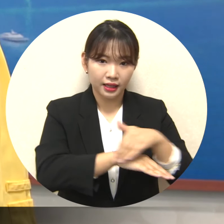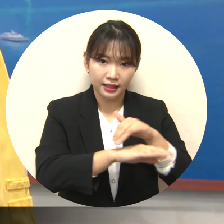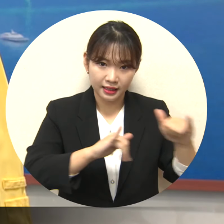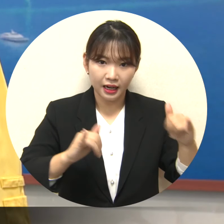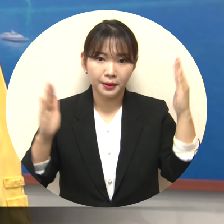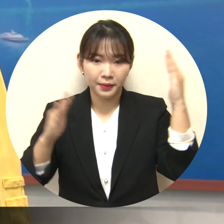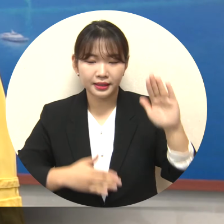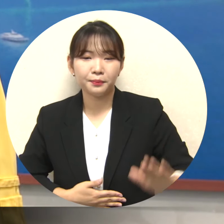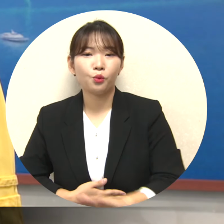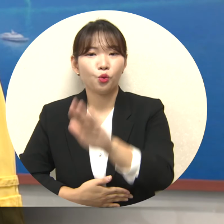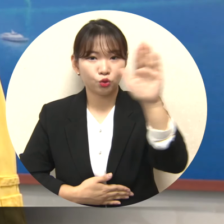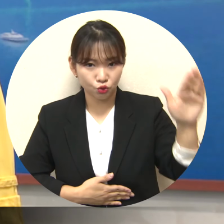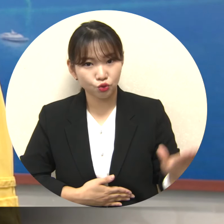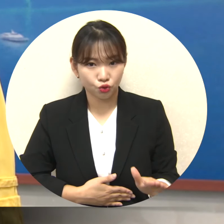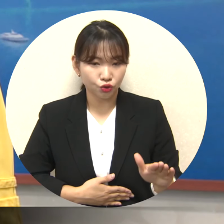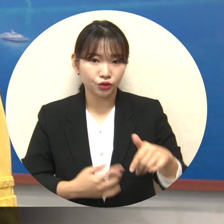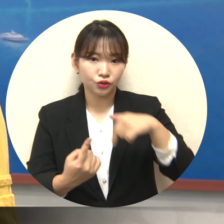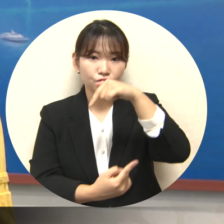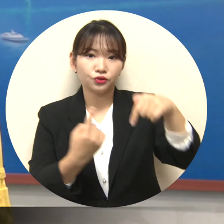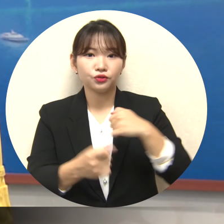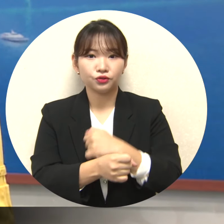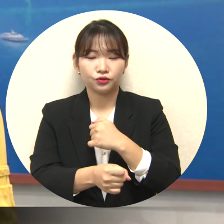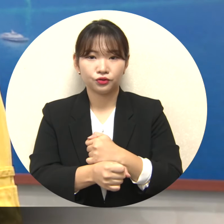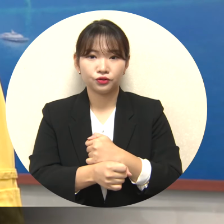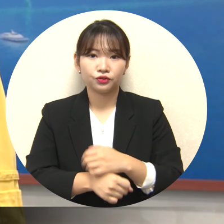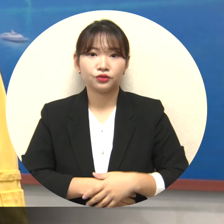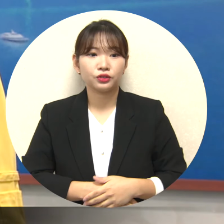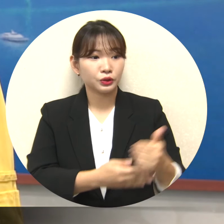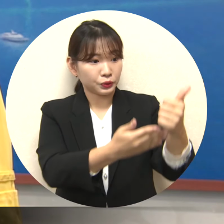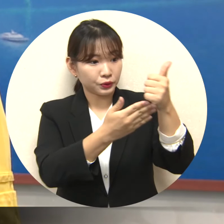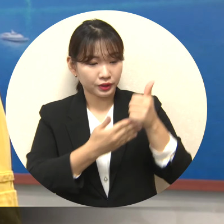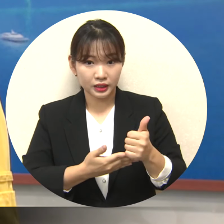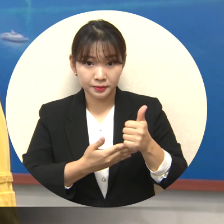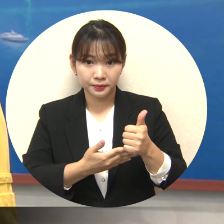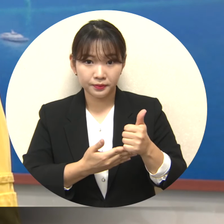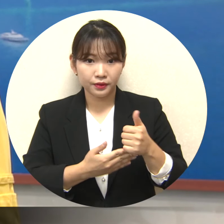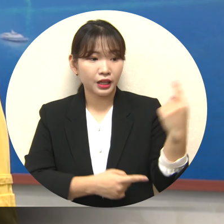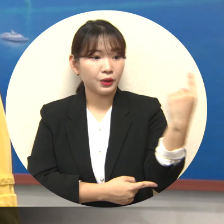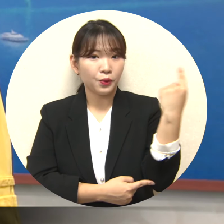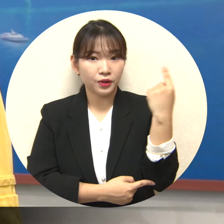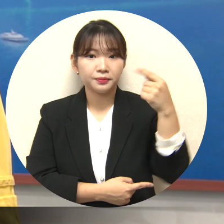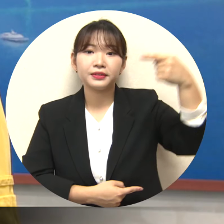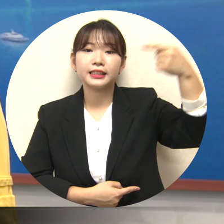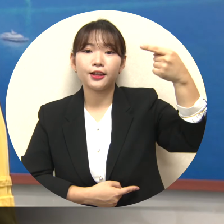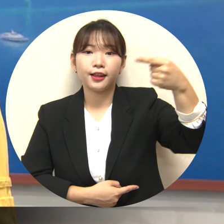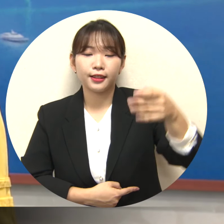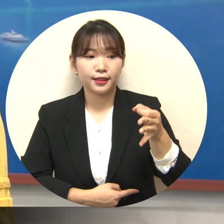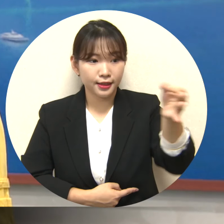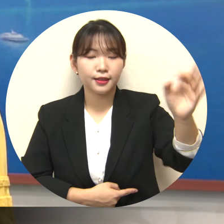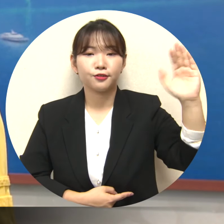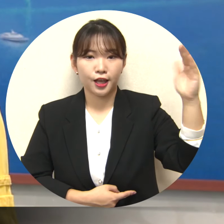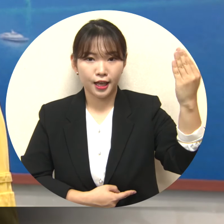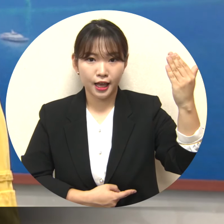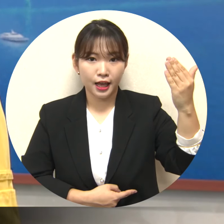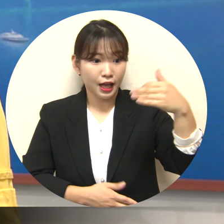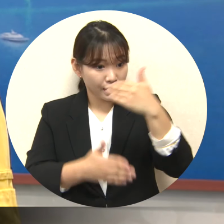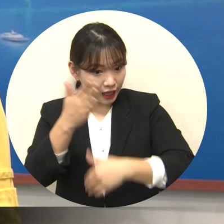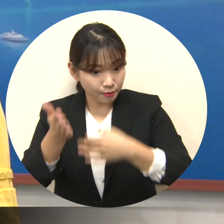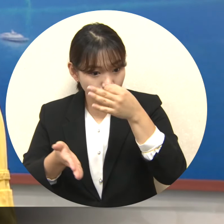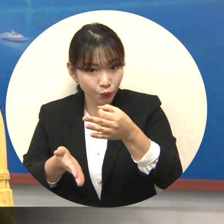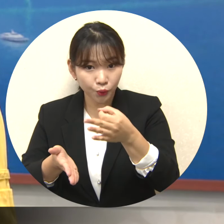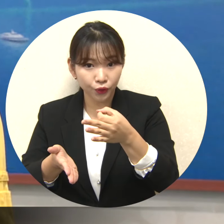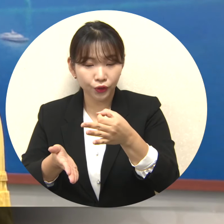것 없이 모두 태우면서 운행하겠습니다 탑승객은 요금 1000원만 지불하면 되고